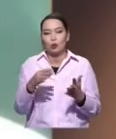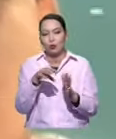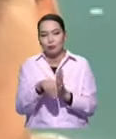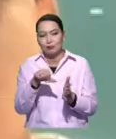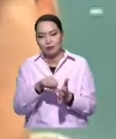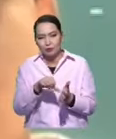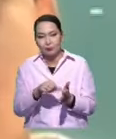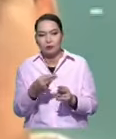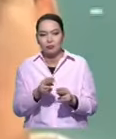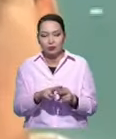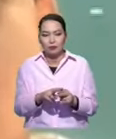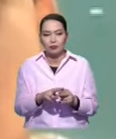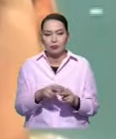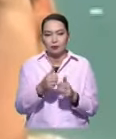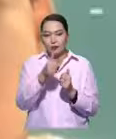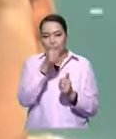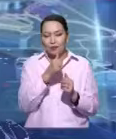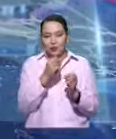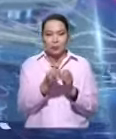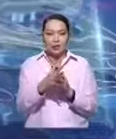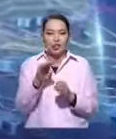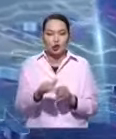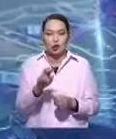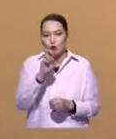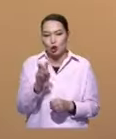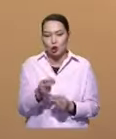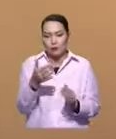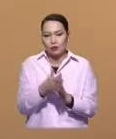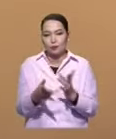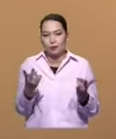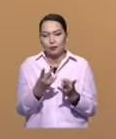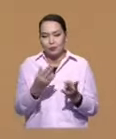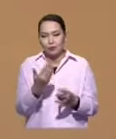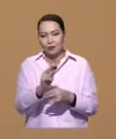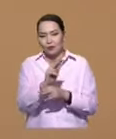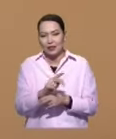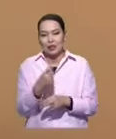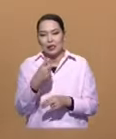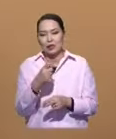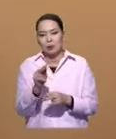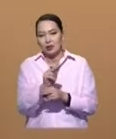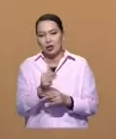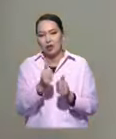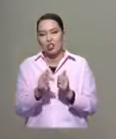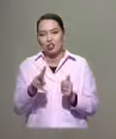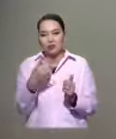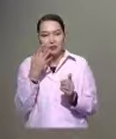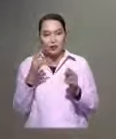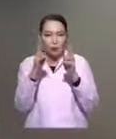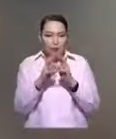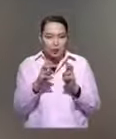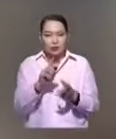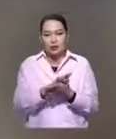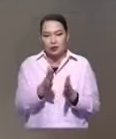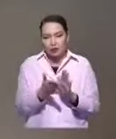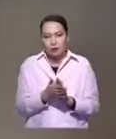так вообще каждый месяц 15 тысяч долларов стоит. Аслан уже начал курс химиотерапии. Каждые 2 часа врачи проверяют его состояние.